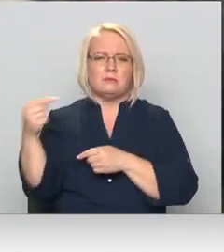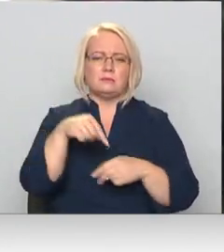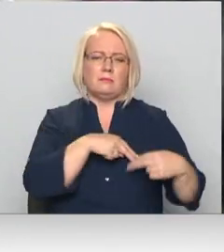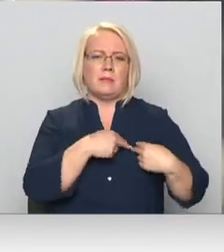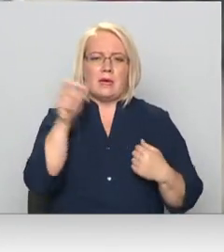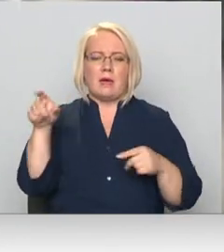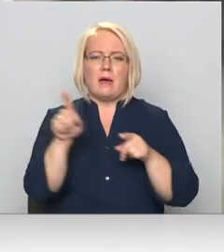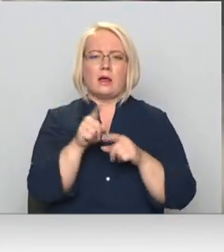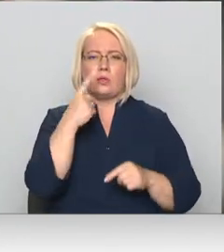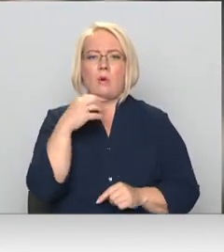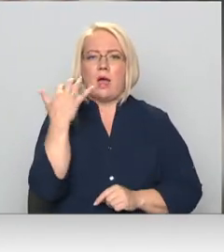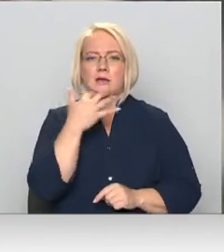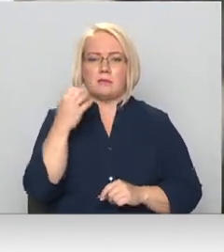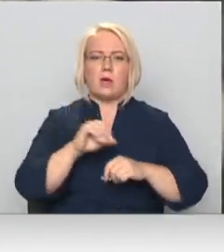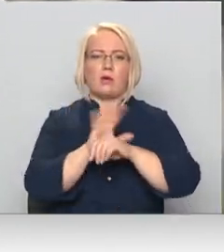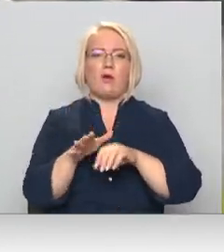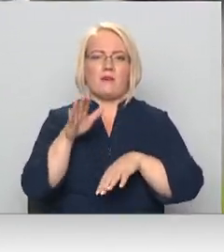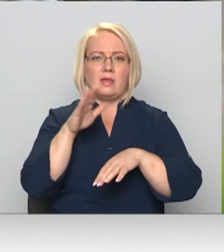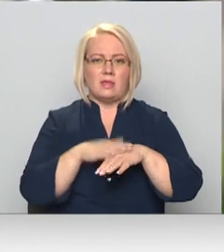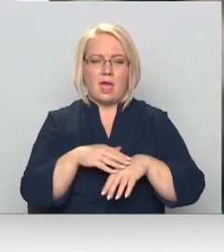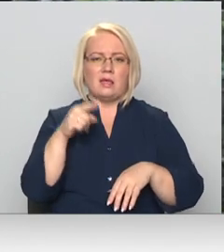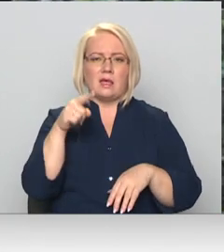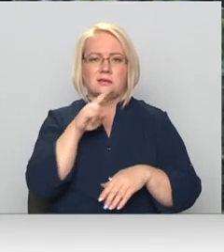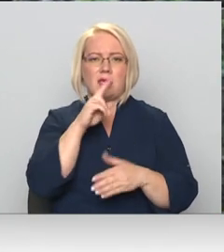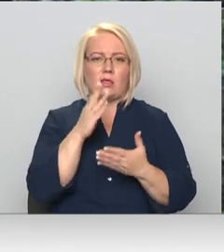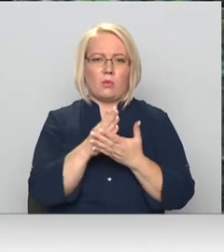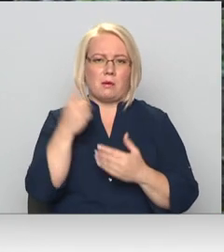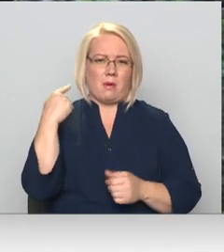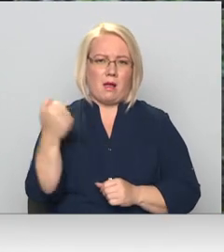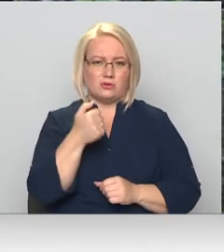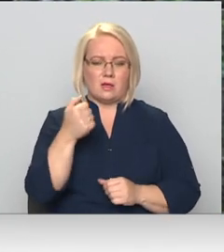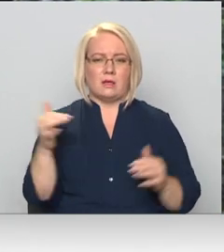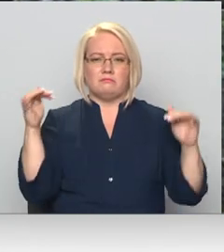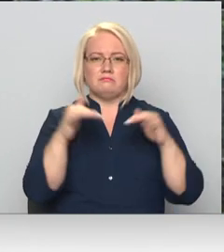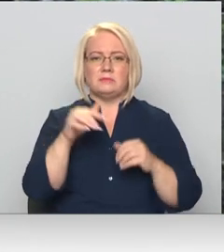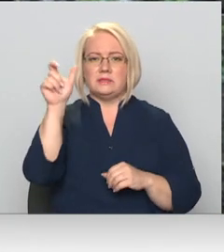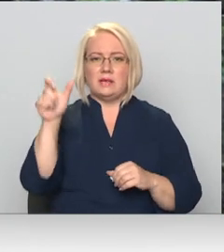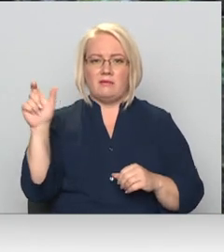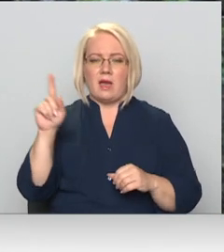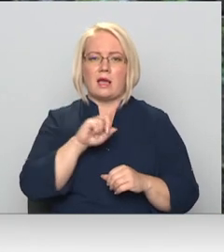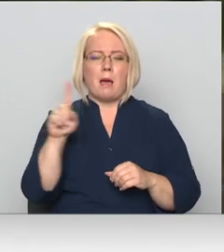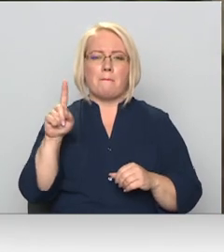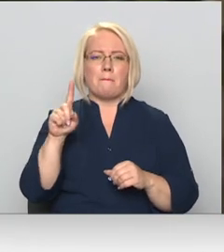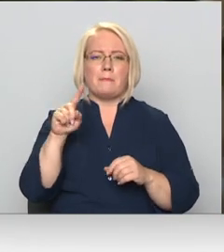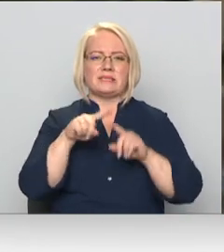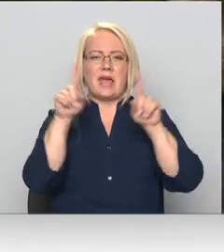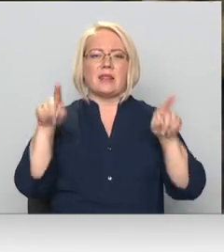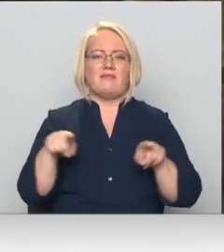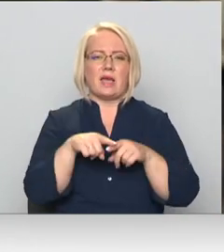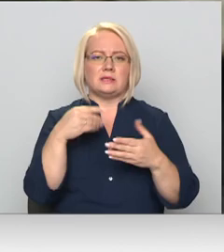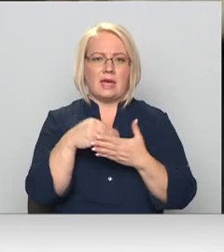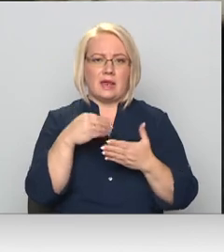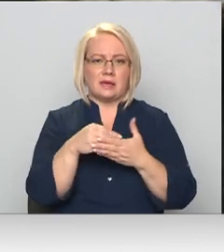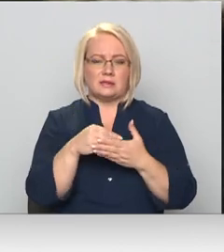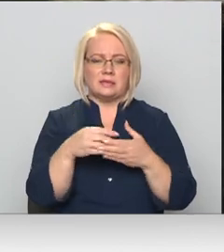no ārzemēm. Pandēmijas dēļ pērn tāda nenotika. Šogad te sabraukuši cilvēki ar derīgiem Covid certifikātiem.